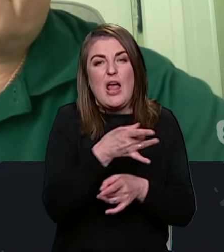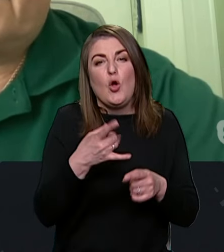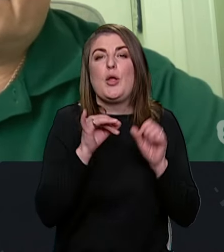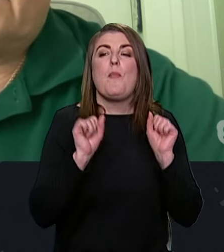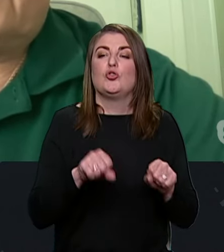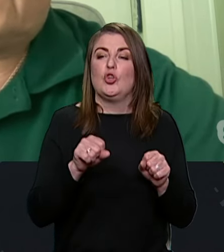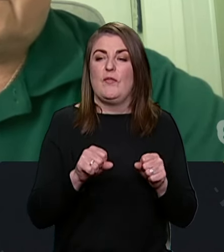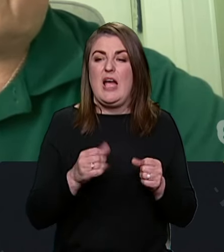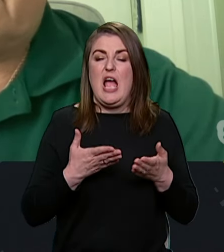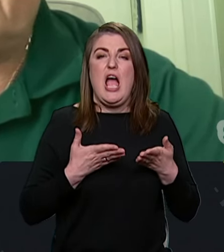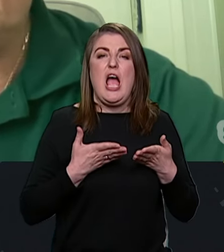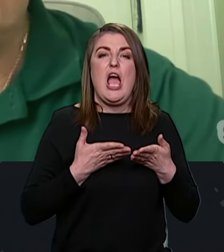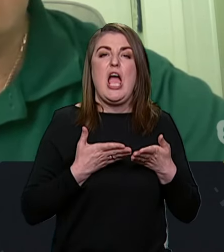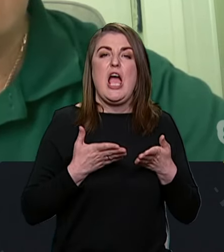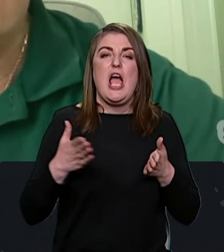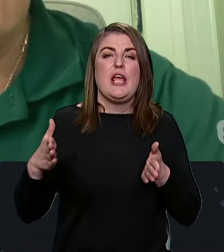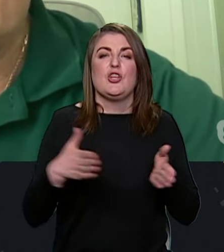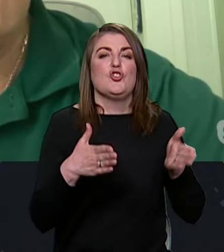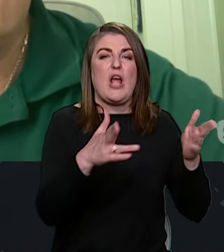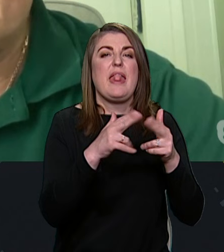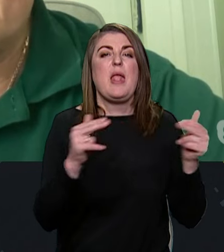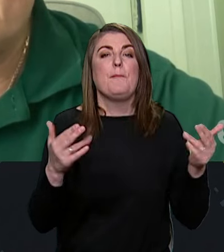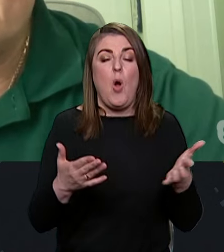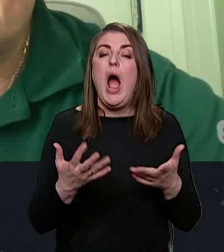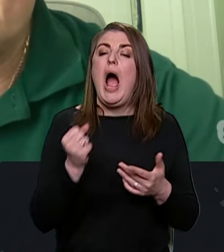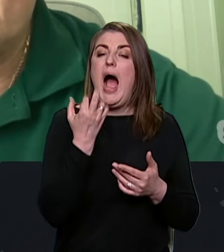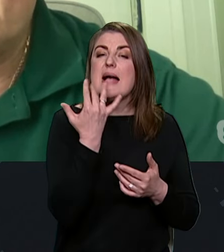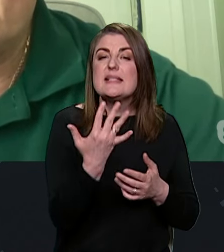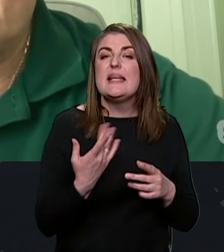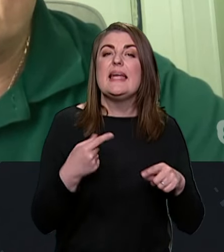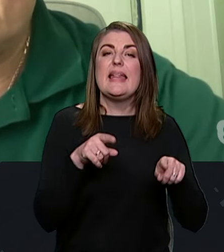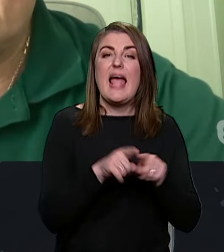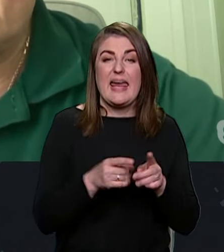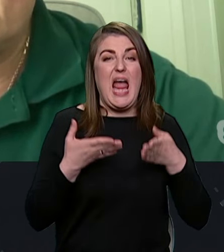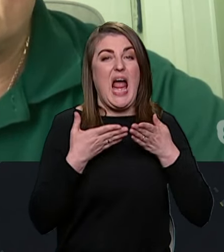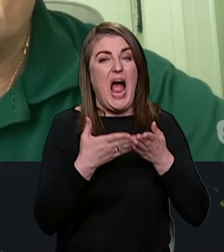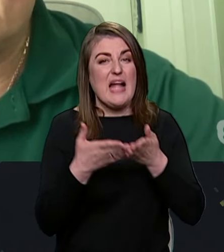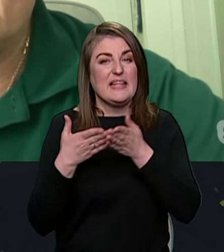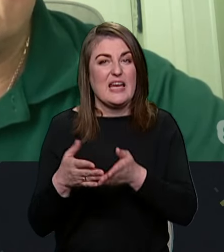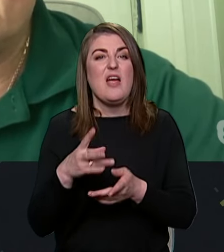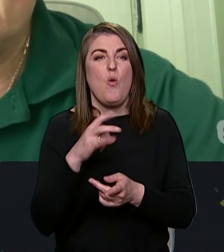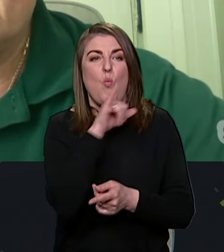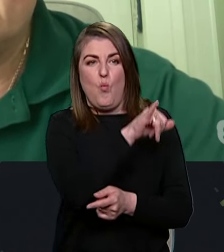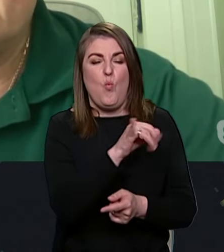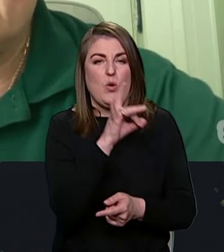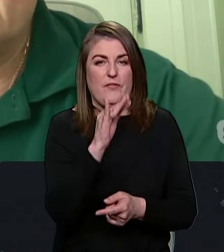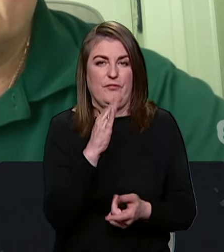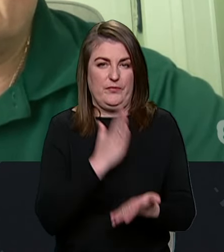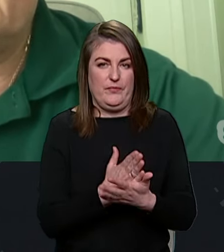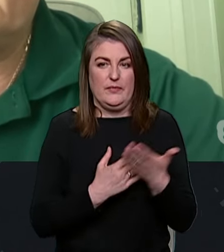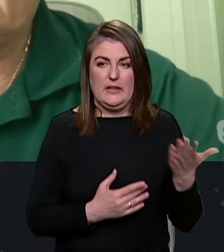можливо, річка Дніпро. Пане Андрій, а скільки таких катерів на озброєнні у Російській Федерації?